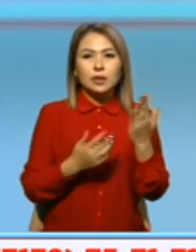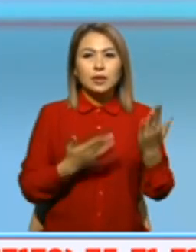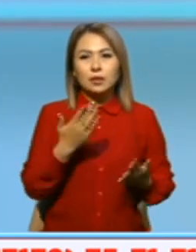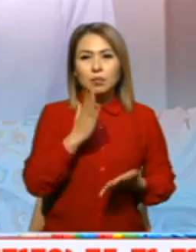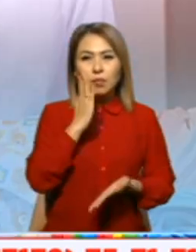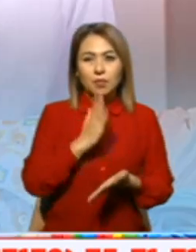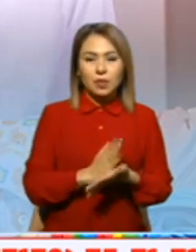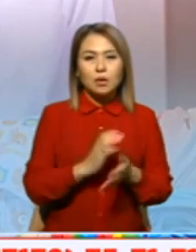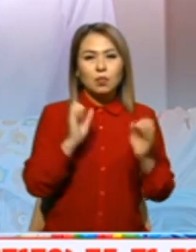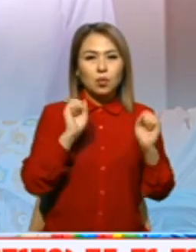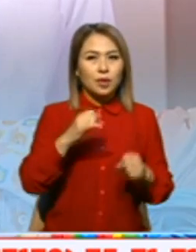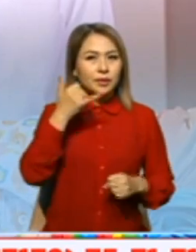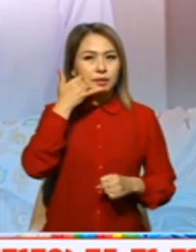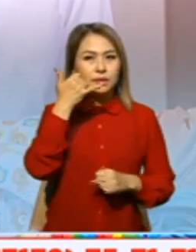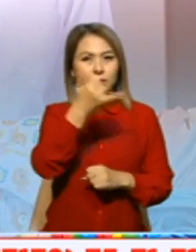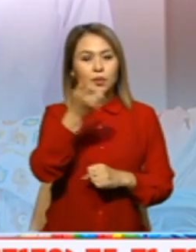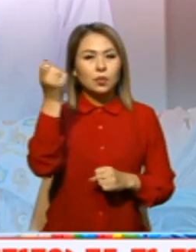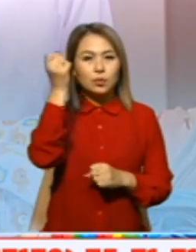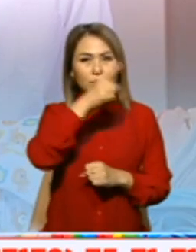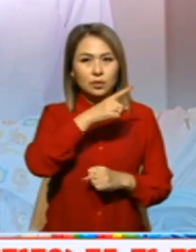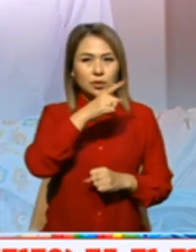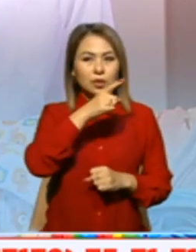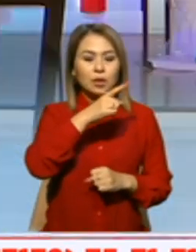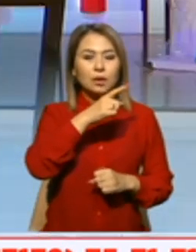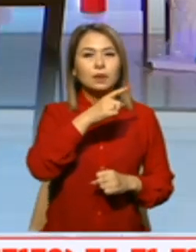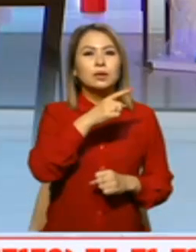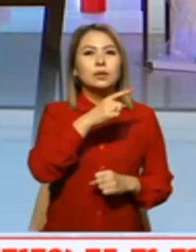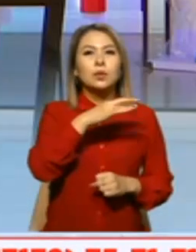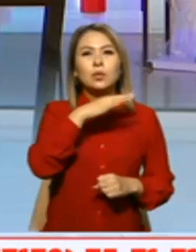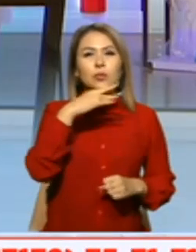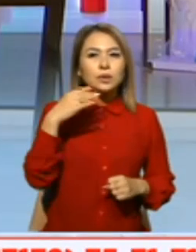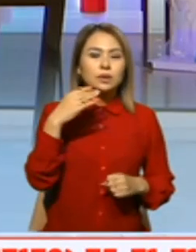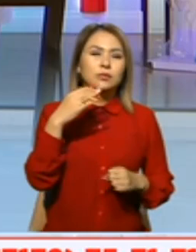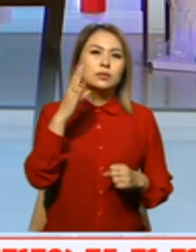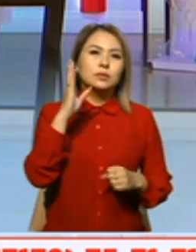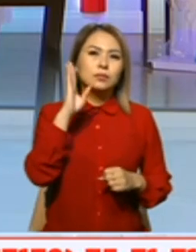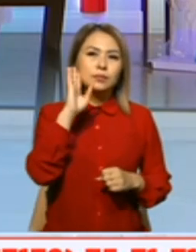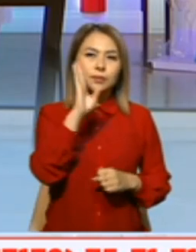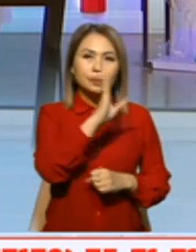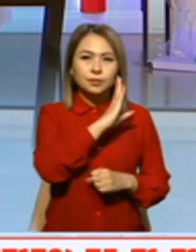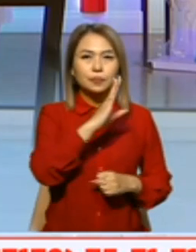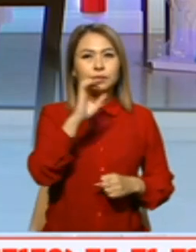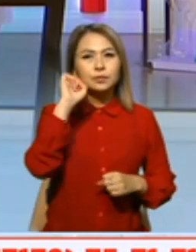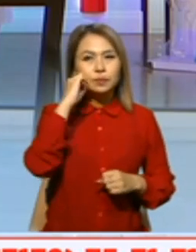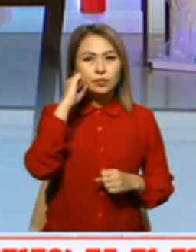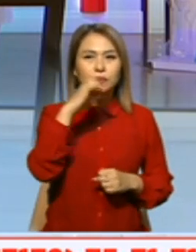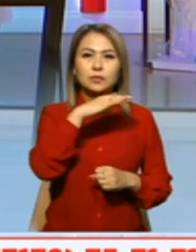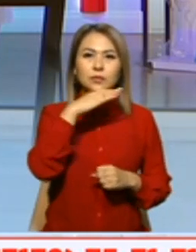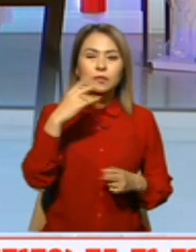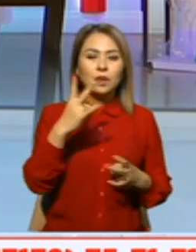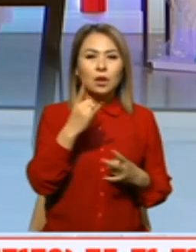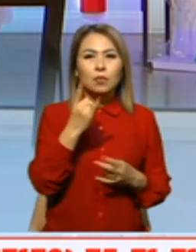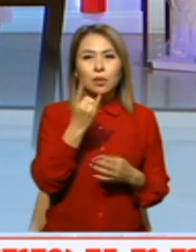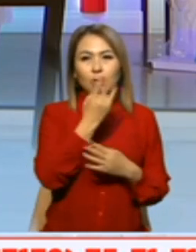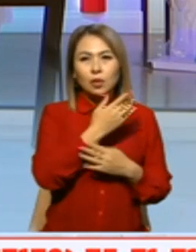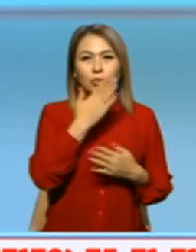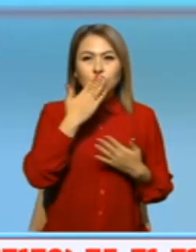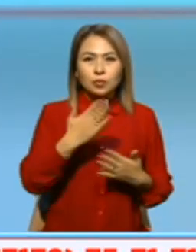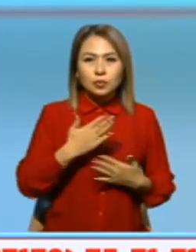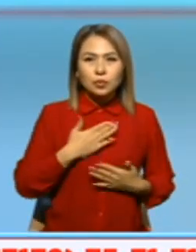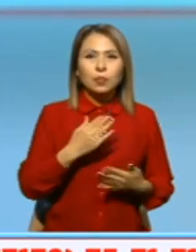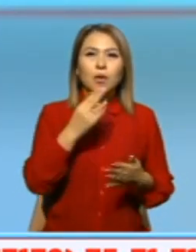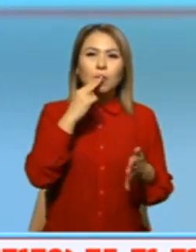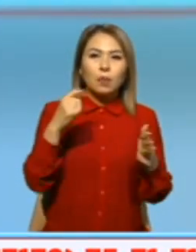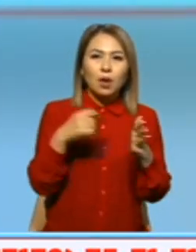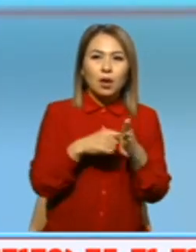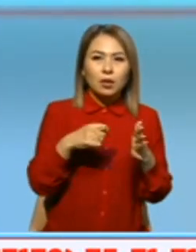түрде тікелей эфирге хабарласыңыздар. Көптеген ата-ана мен әжелердің ойынша баланы жақсы көру тек қана ойыншықпен тәтті